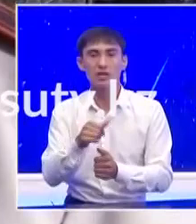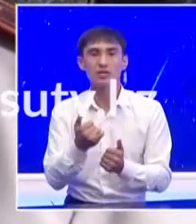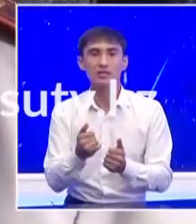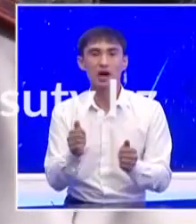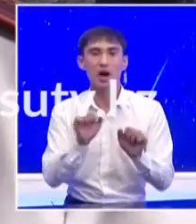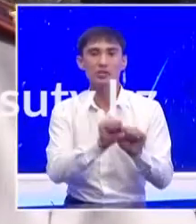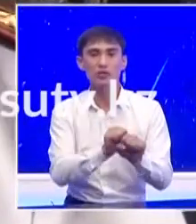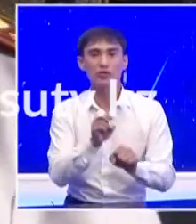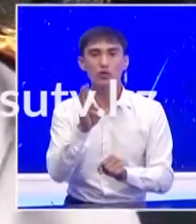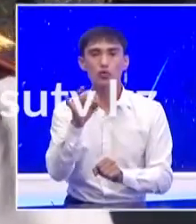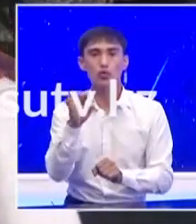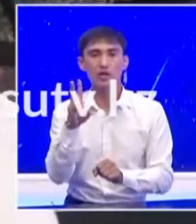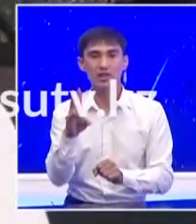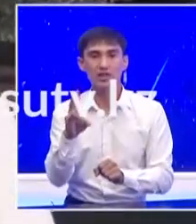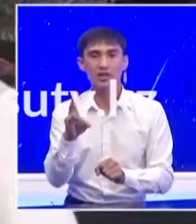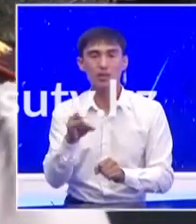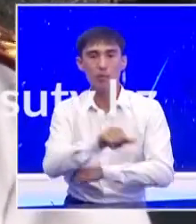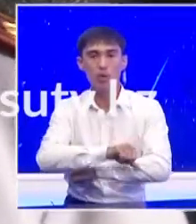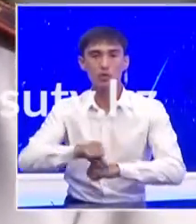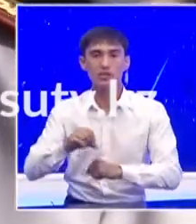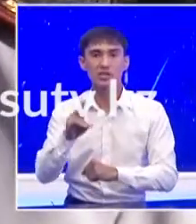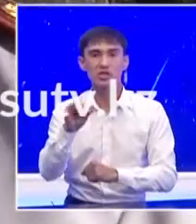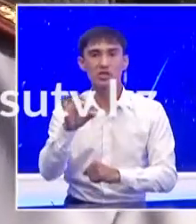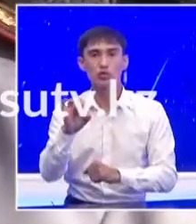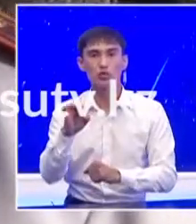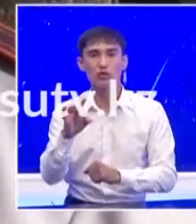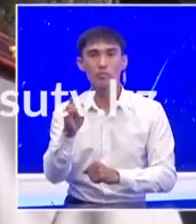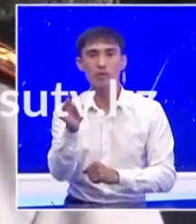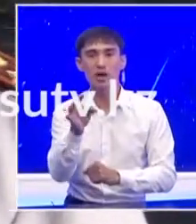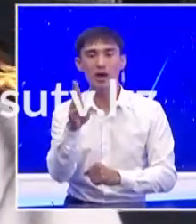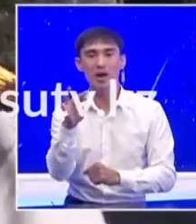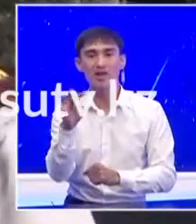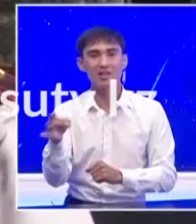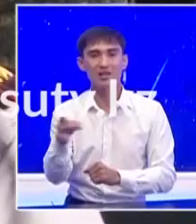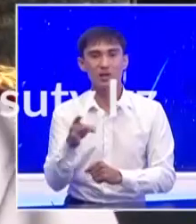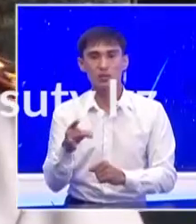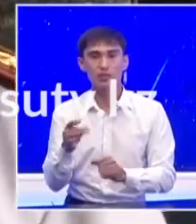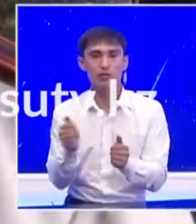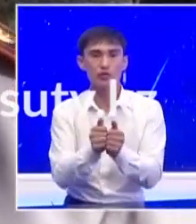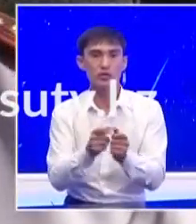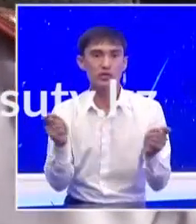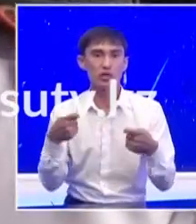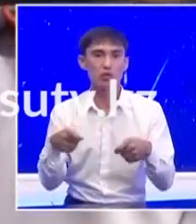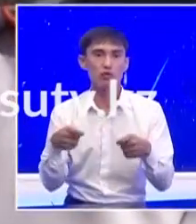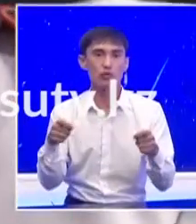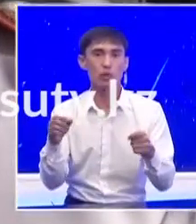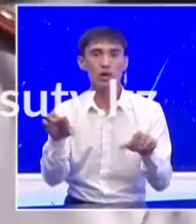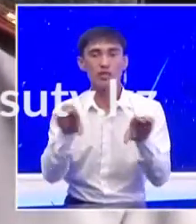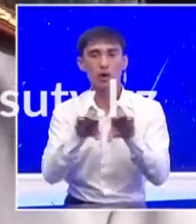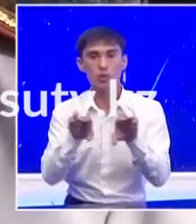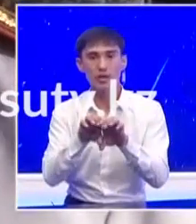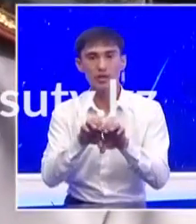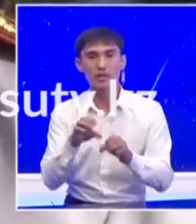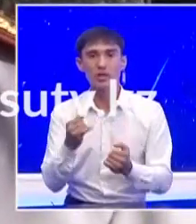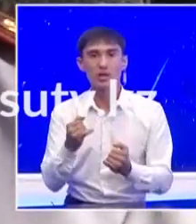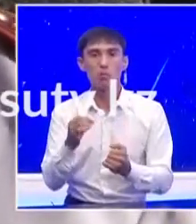остановки Нуротан по улице Жансугурова, микрорайон Каратал, возле торгового дома Даулет по улице Алдабергенова,